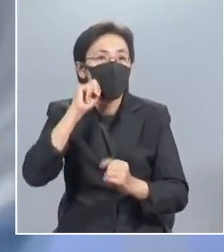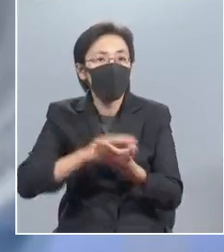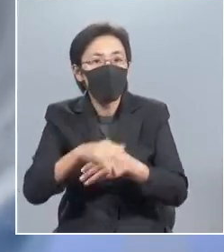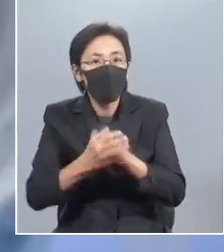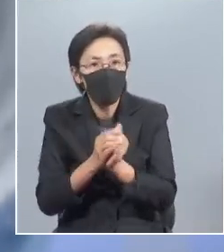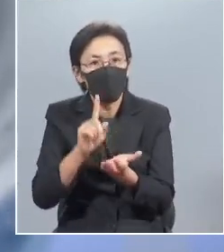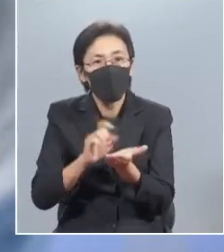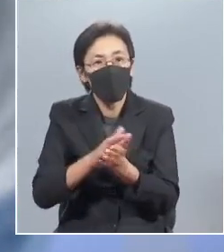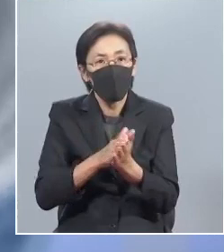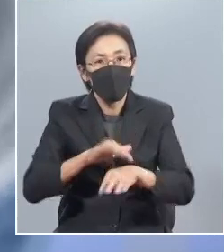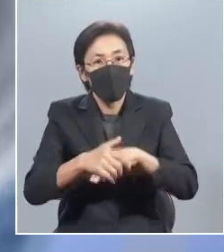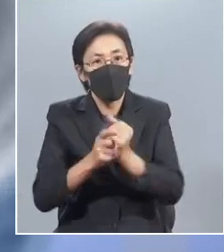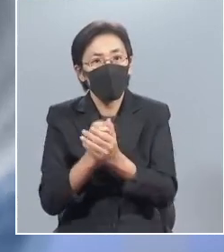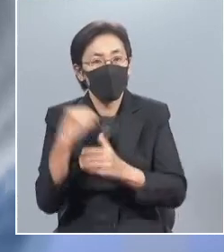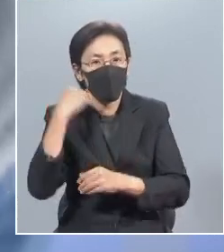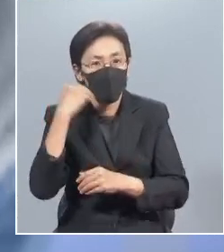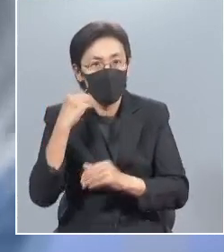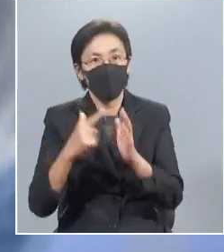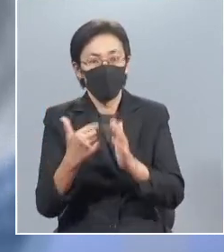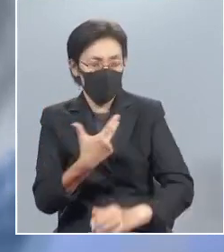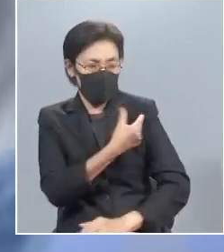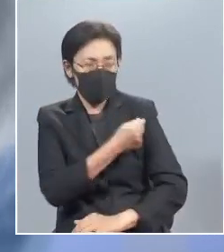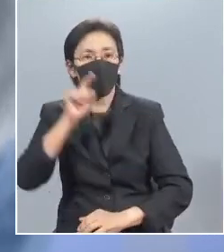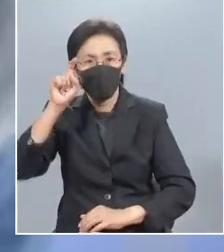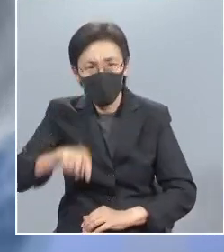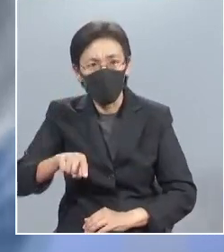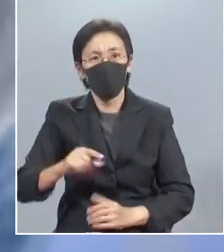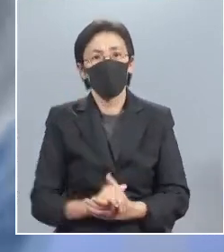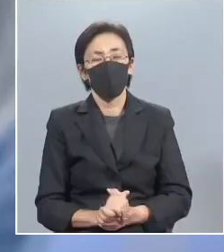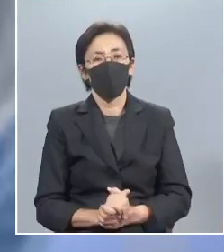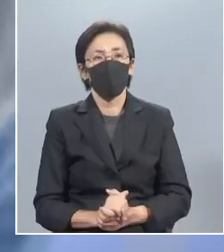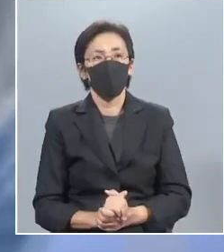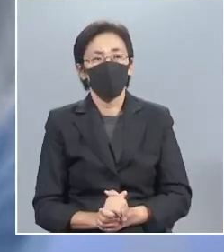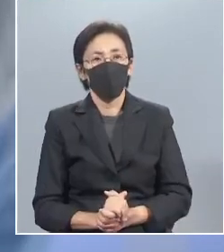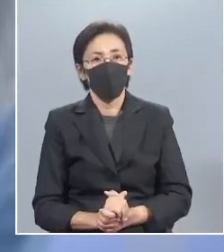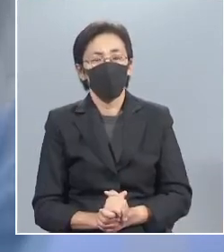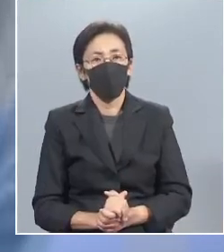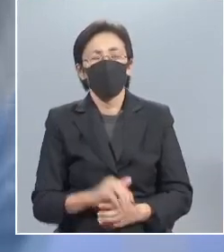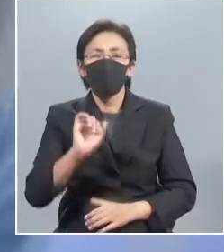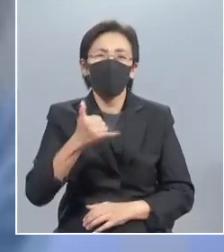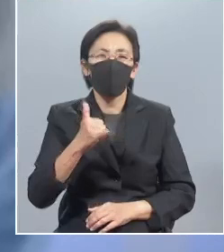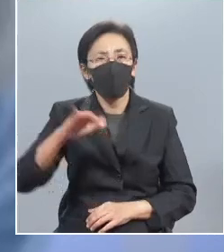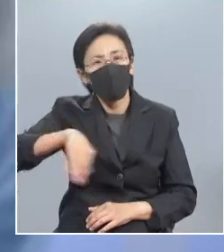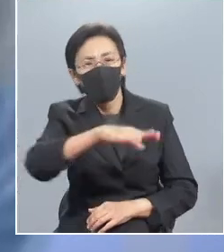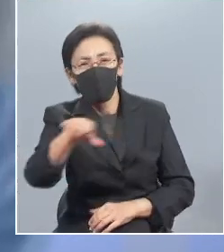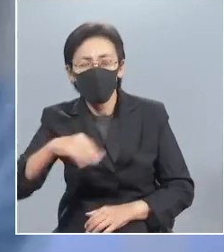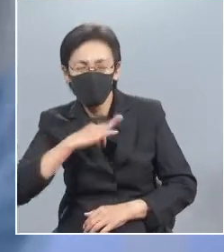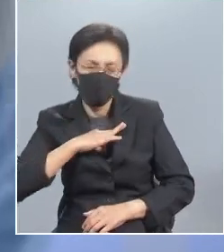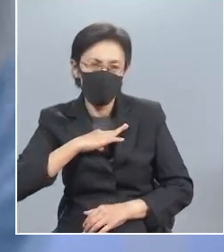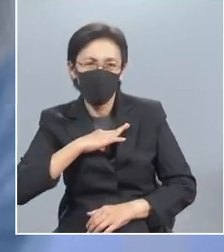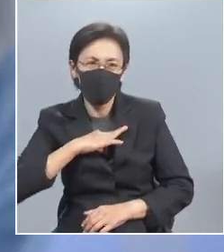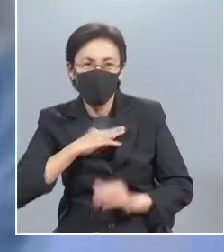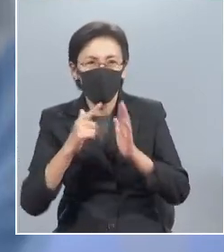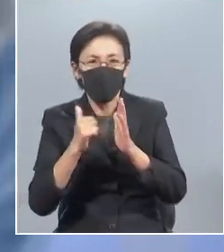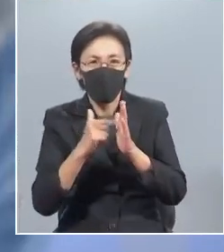seniorต้องฉีดนะฮะยังไงก็ต้องฉีดยืนยันชัดเจนนะครับก็คือบางครั้งเนี่ยแน่นอนว่าบางตัว